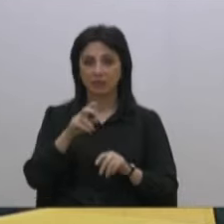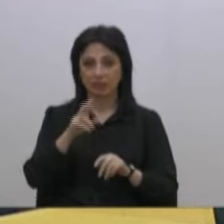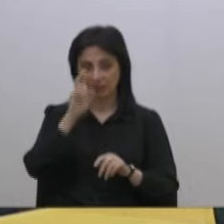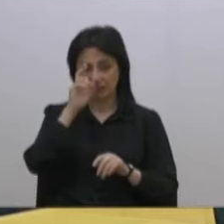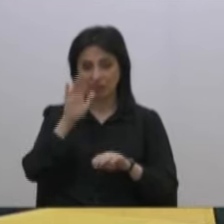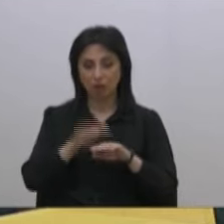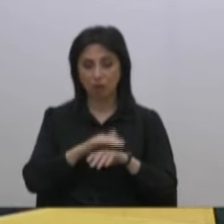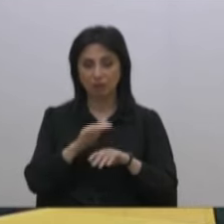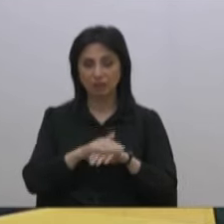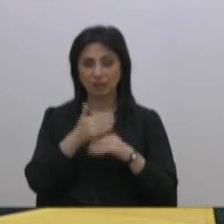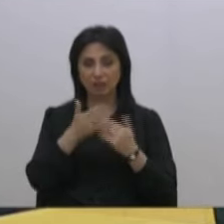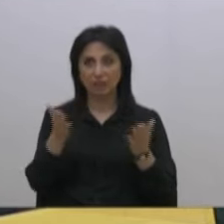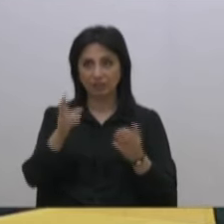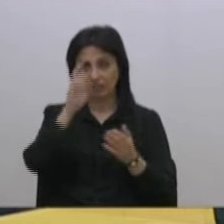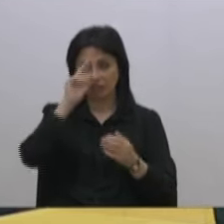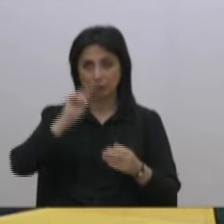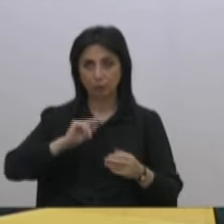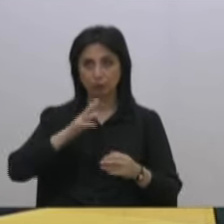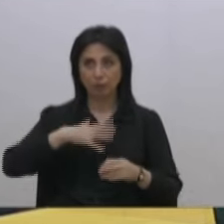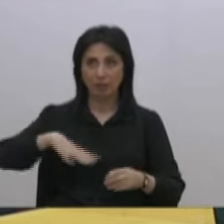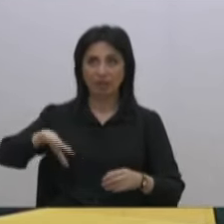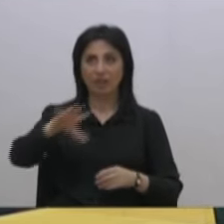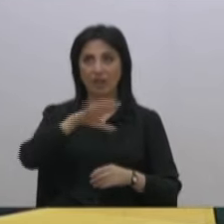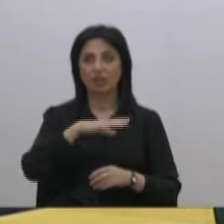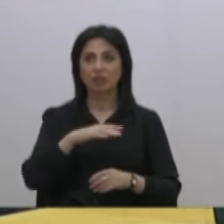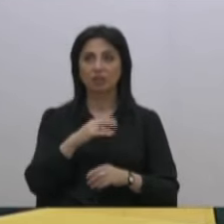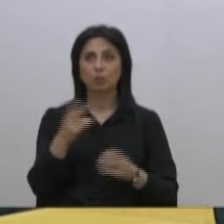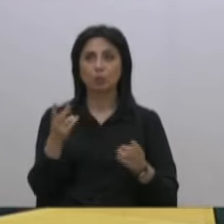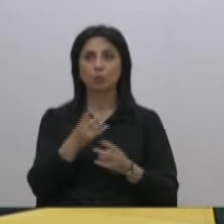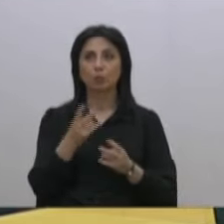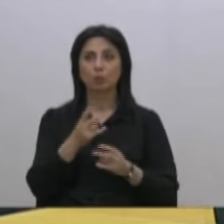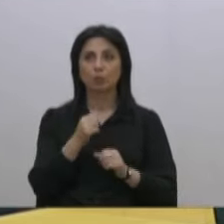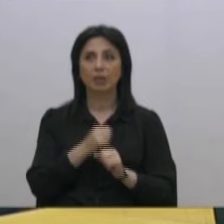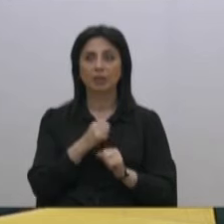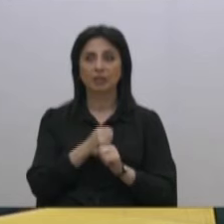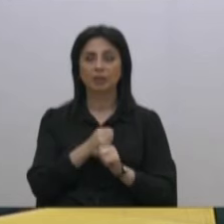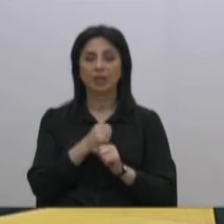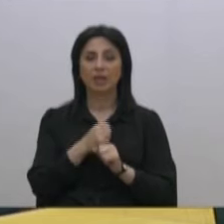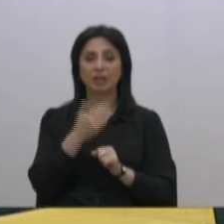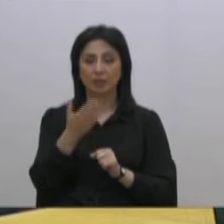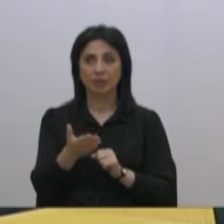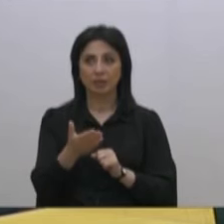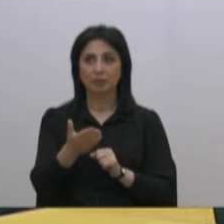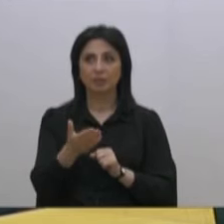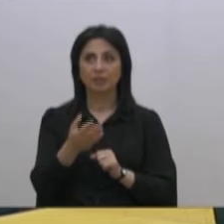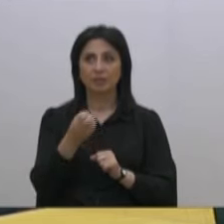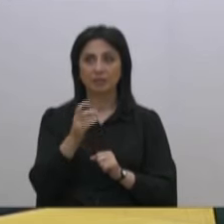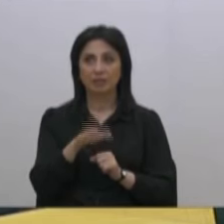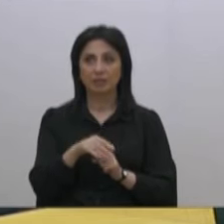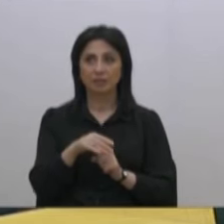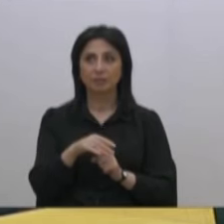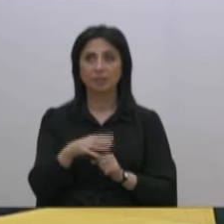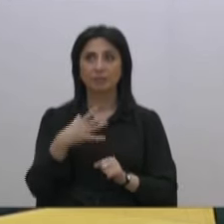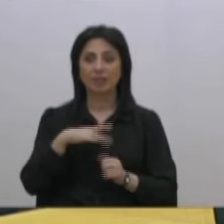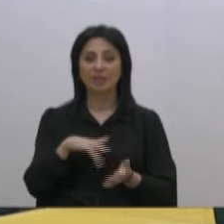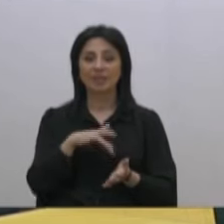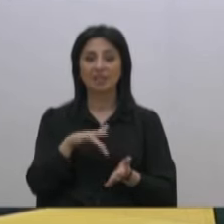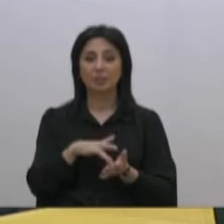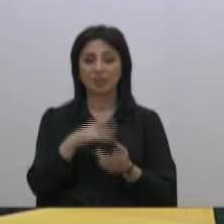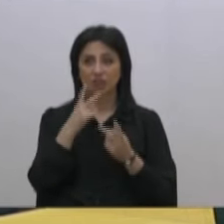სიკეთეს, რაც საჯარო მოხელეები ამ ქვეყანაში უნდა აკეთებდნენ და აკეთებენ კიდეც. თბილისს